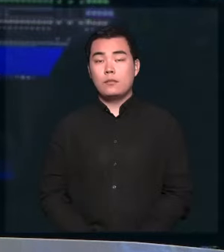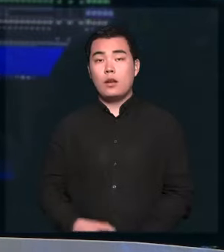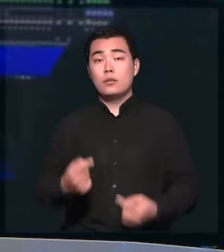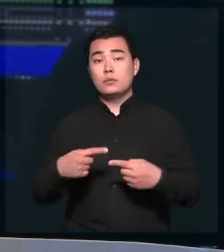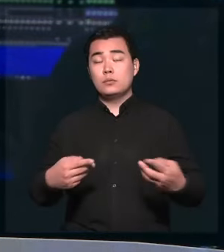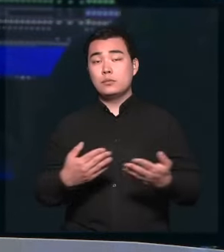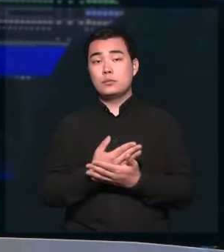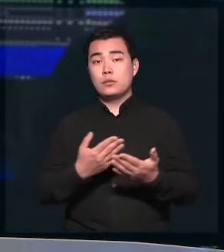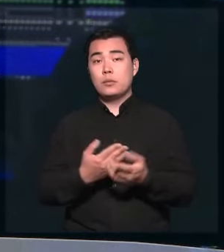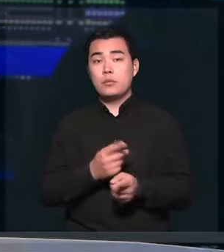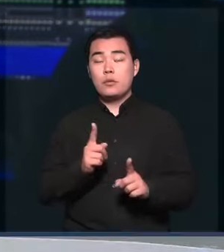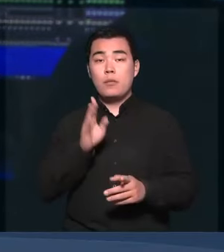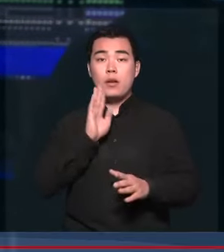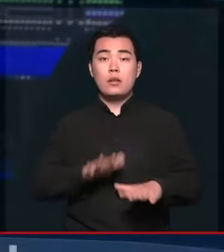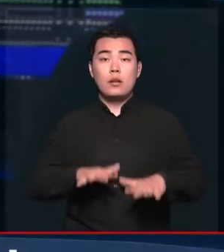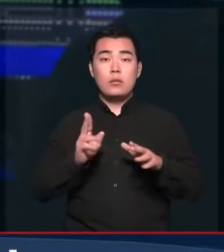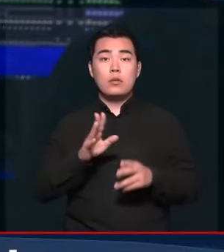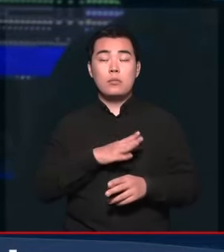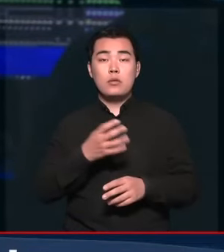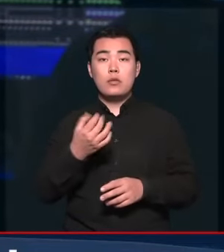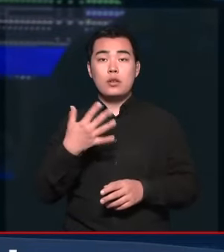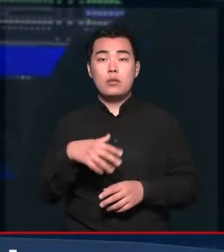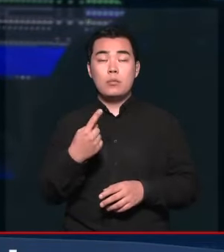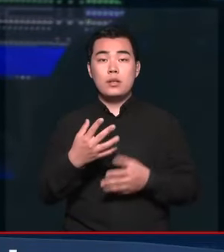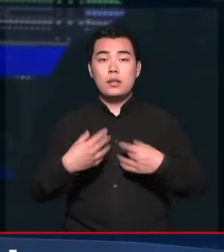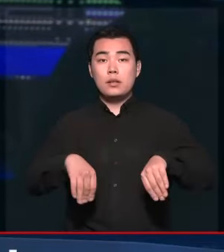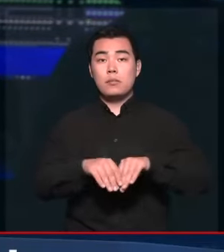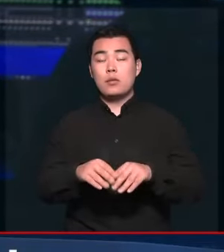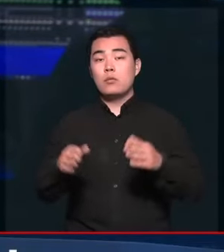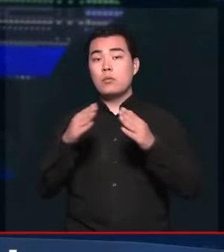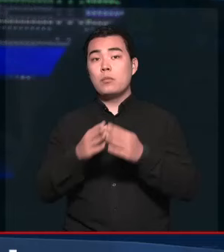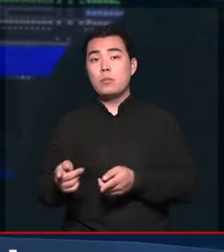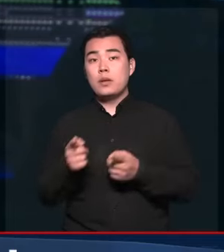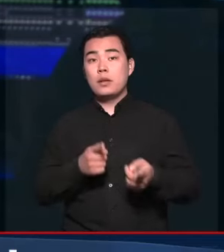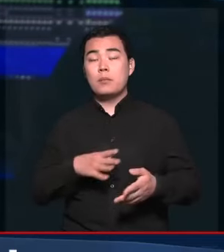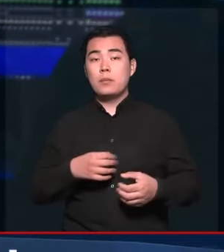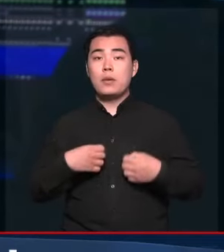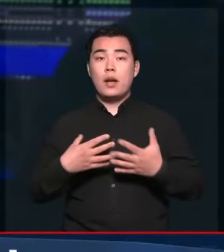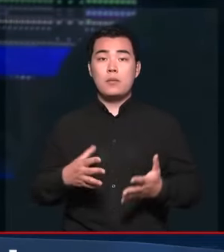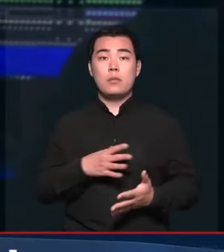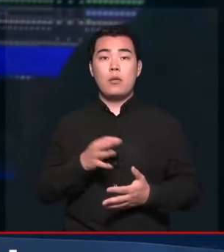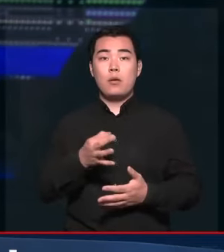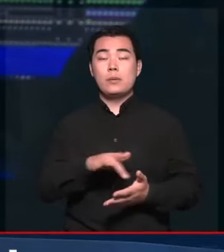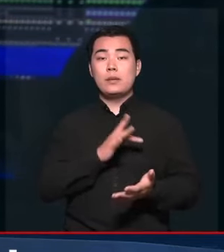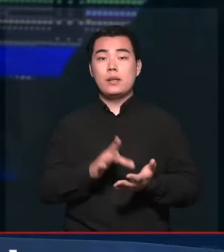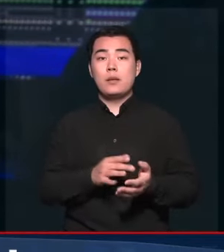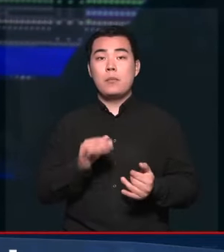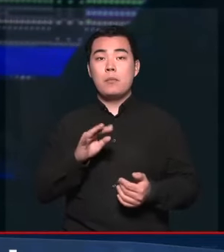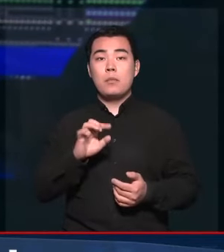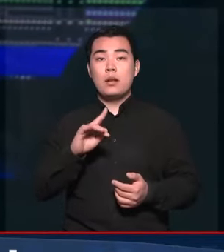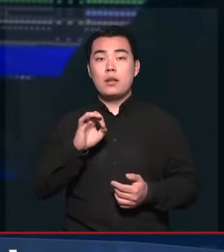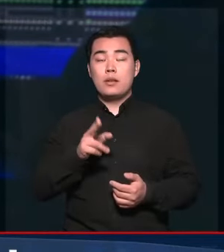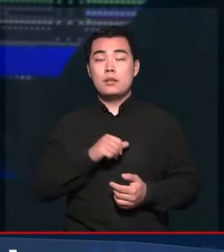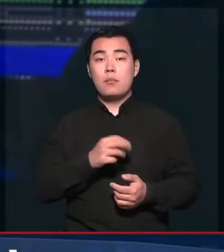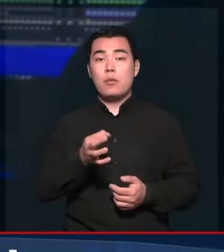Өзгеде жаңалықтар, теріскейде тасқыннан зардап шеккен тағы 51 отбасы қоныс тойын тойлап жатыр. Тұрғындарға облыс орталығындағы Бірлік шағын